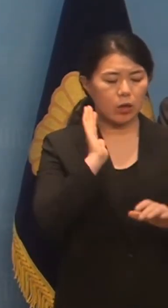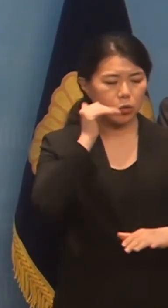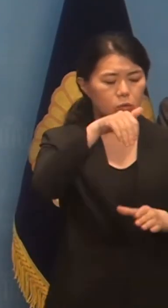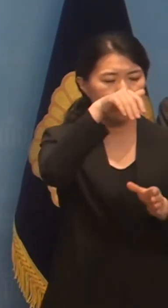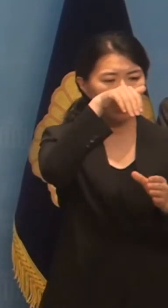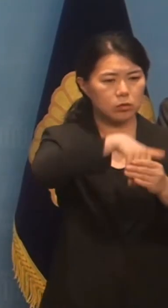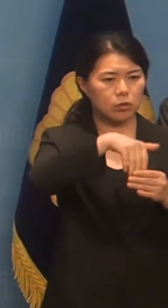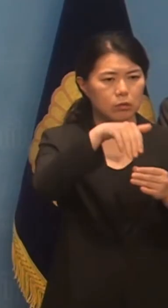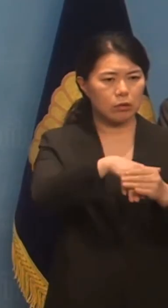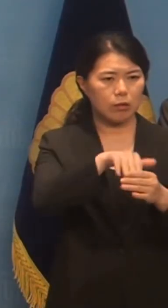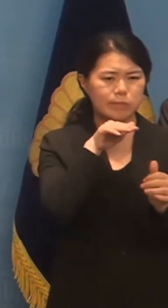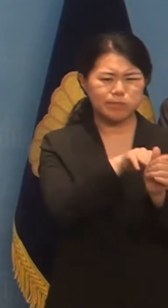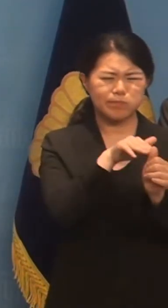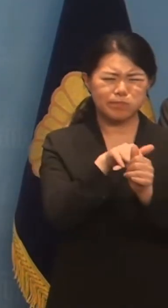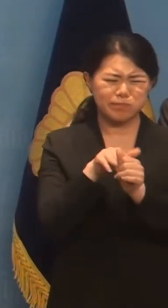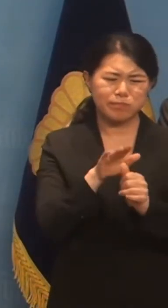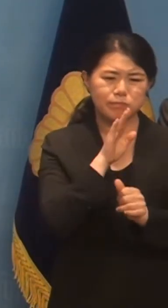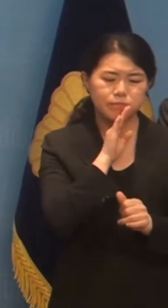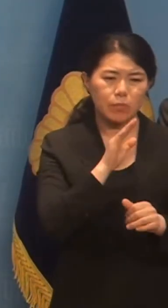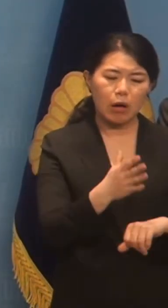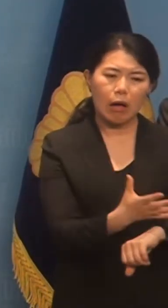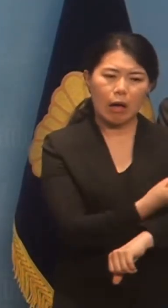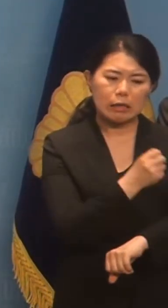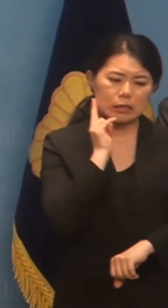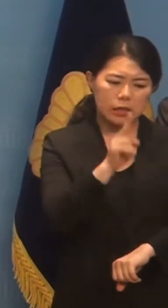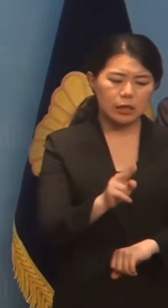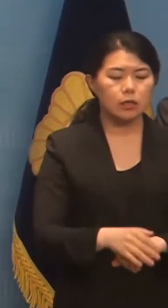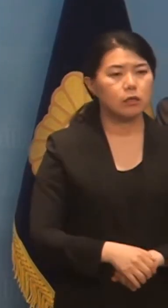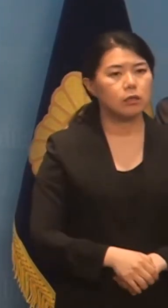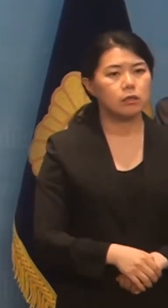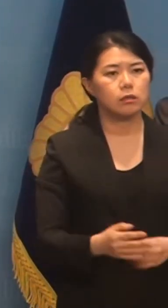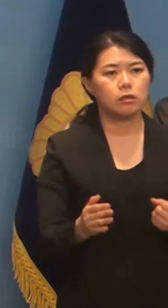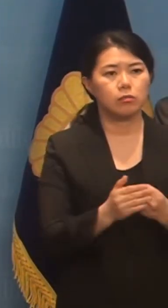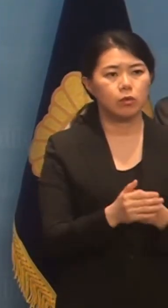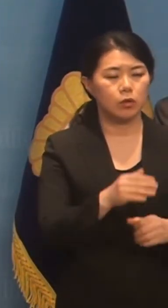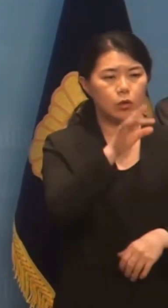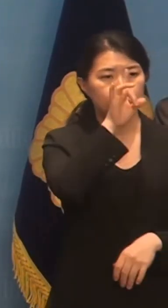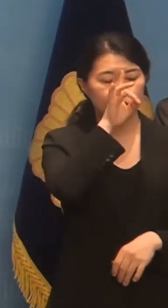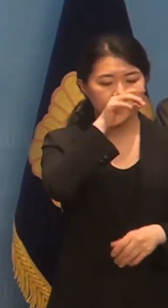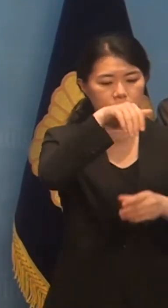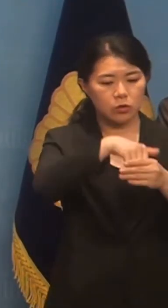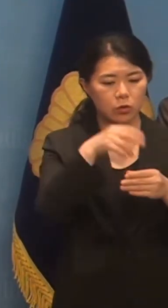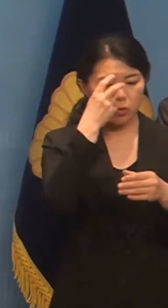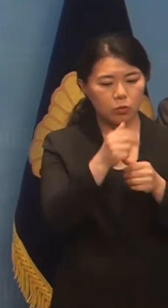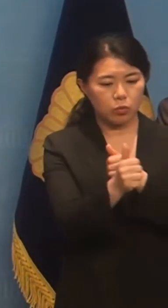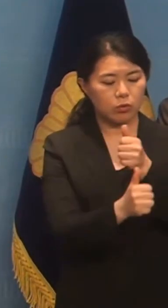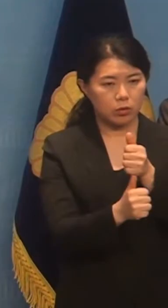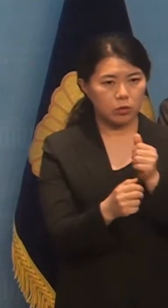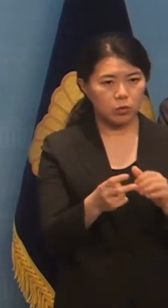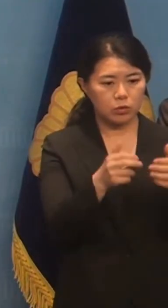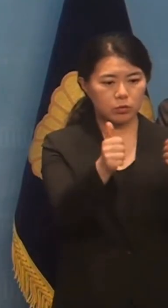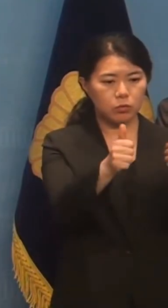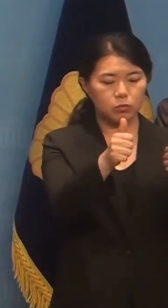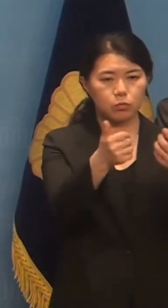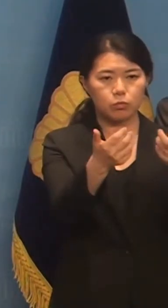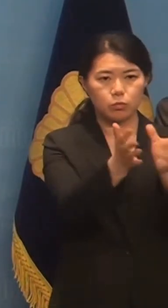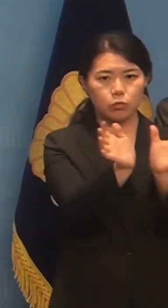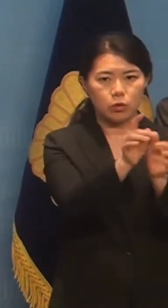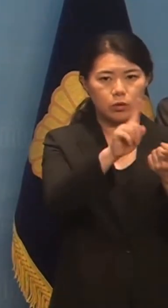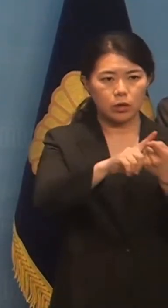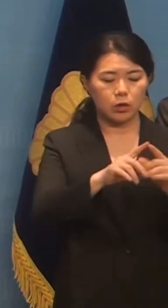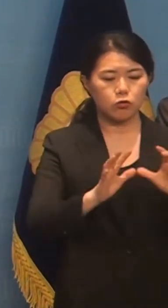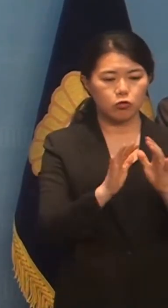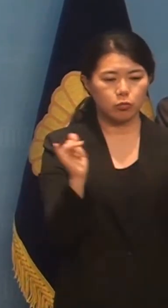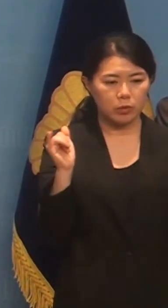개입이 심각한 실정에 이르러서 오늘 중앙선관위와 또 사법부를 향한